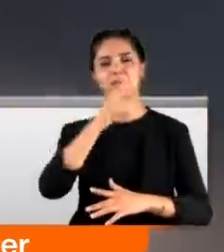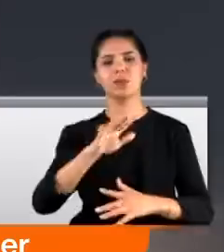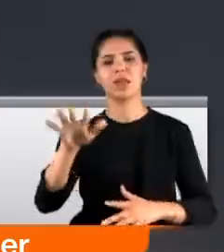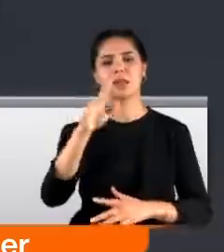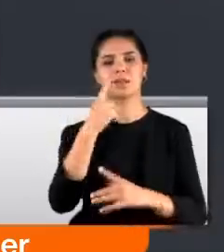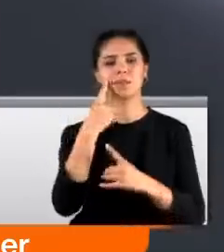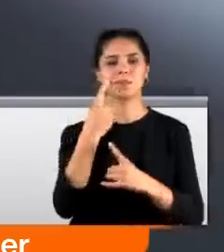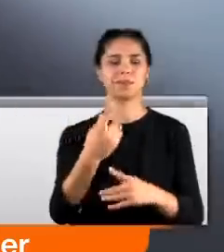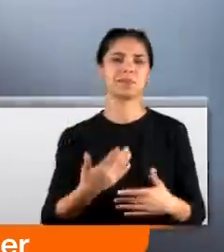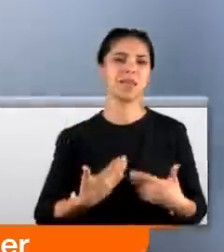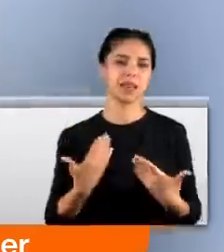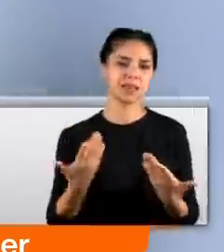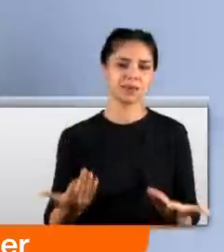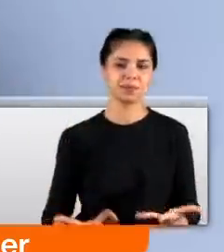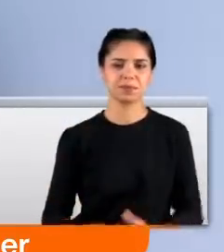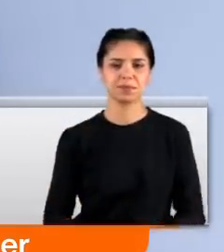neden olmuştu.